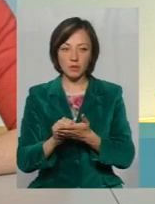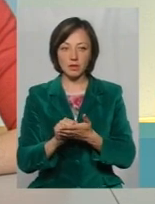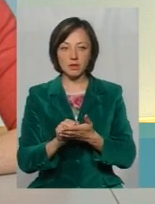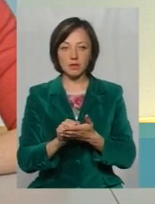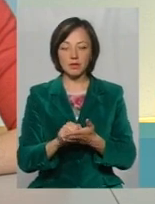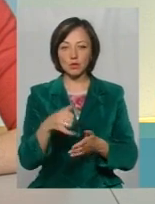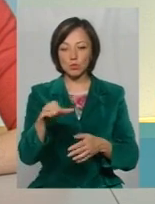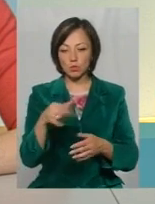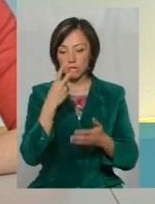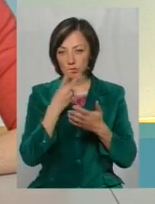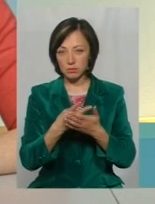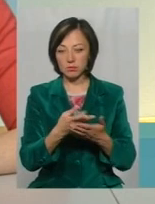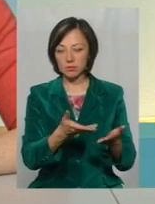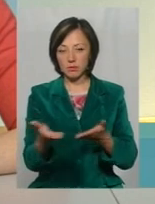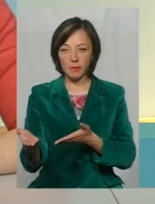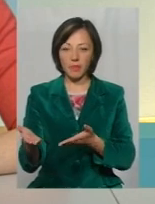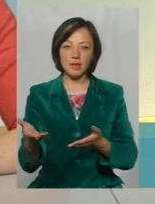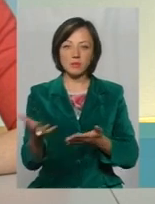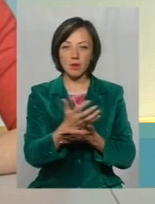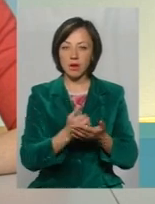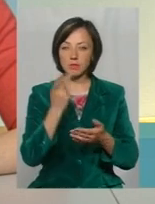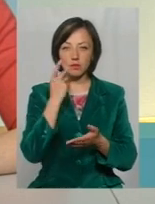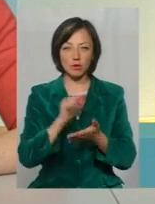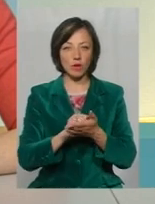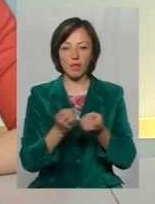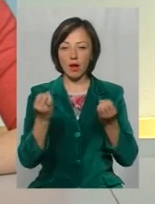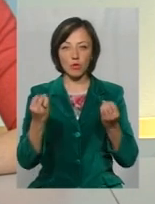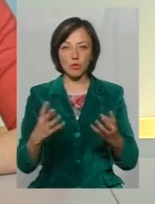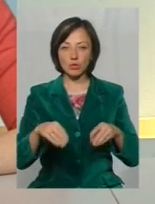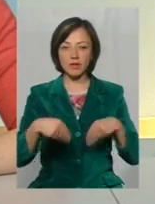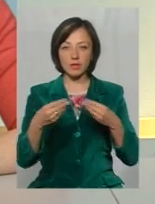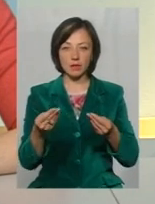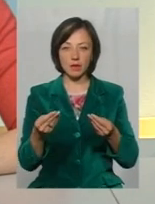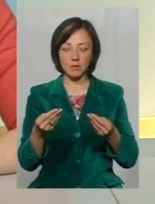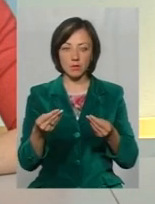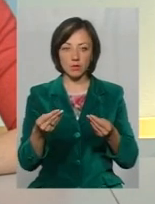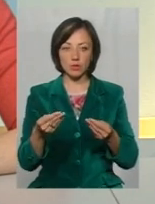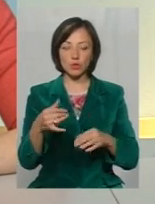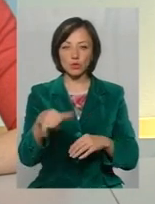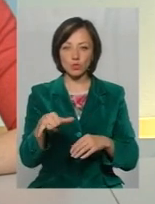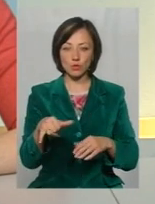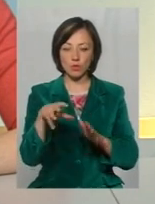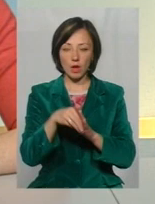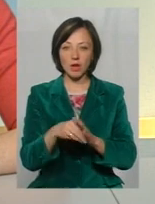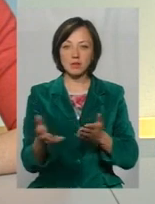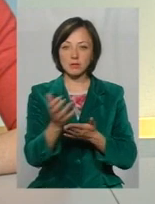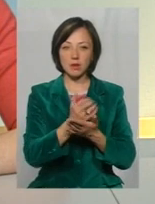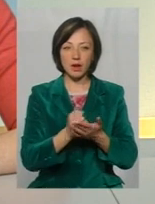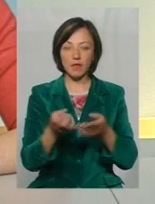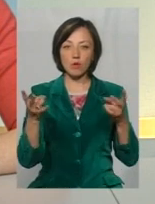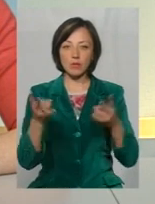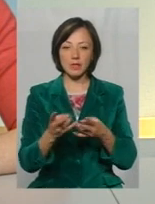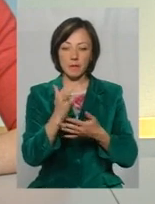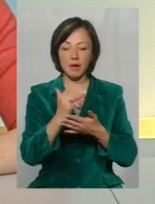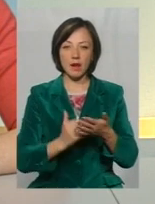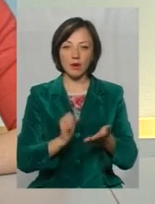пред'явили сумку. Ми збираємо завжди документи, не просто видаємо там сумку, ми збираємо необхідний